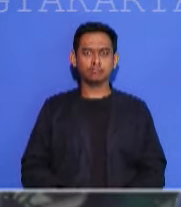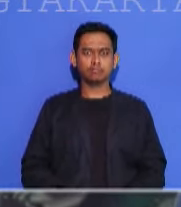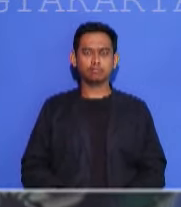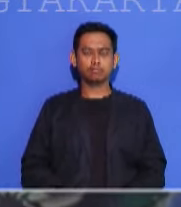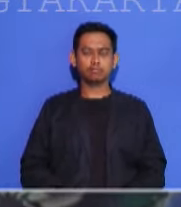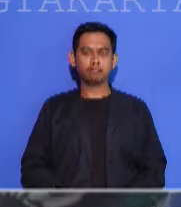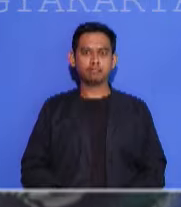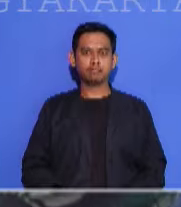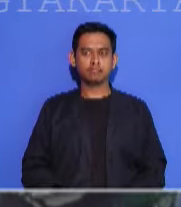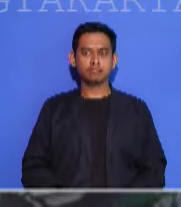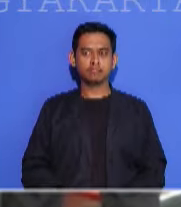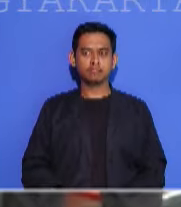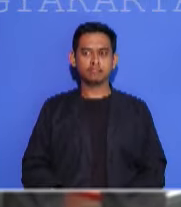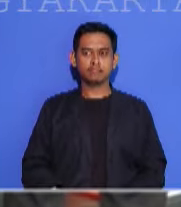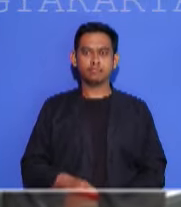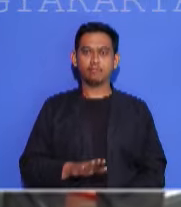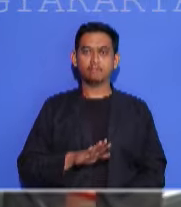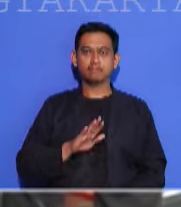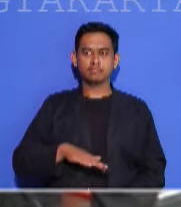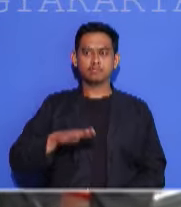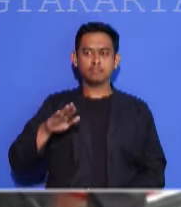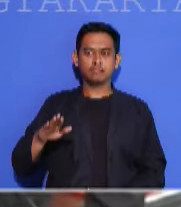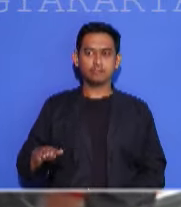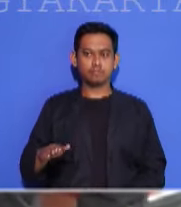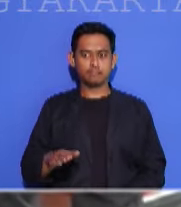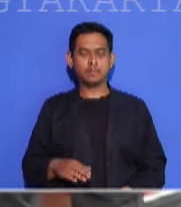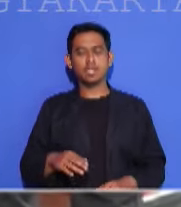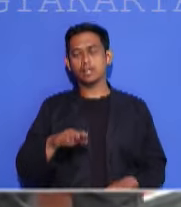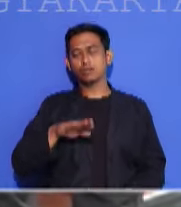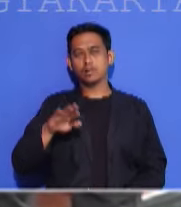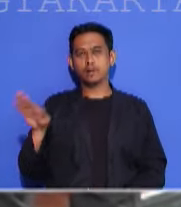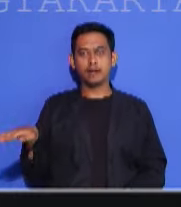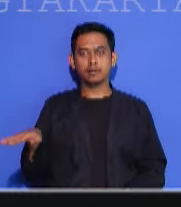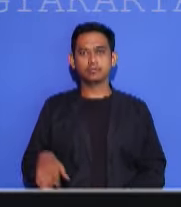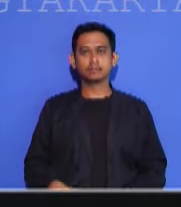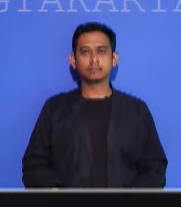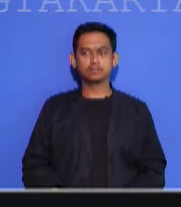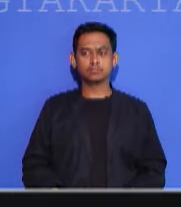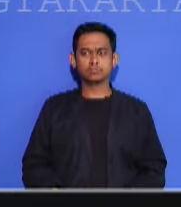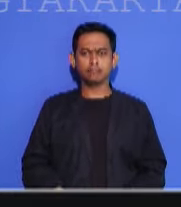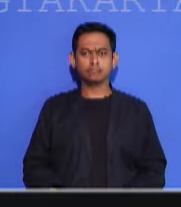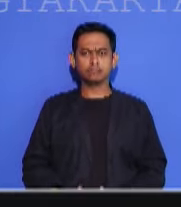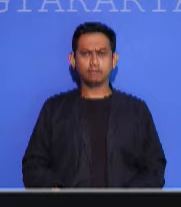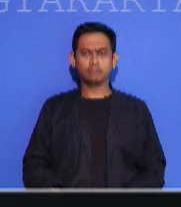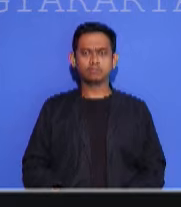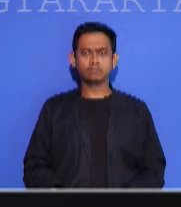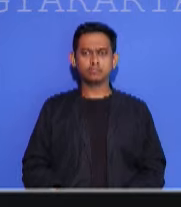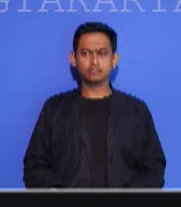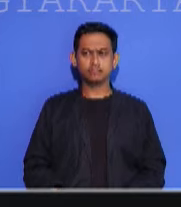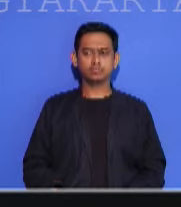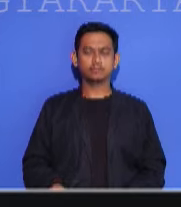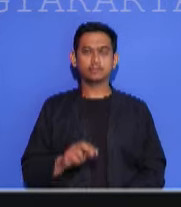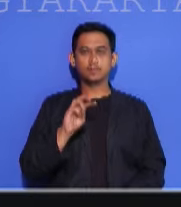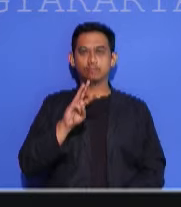Dan adik dan keponakannya beliau. Pilkada Kota Yogyakarta 2024 diikuti 3 pasangan calon wali kota